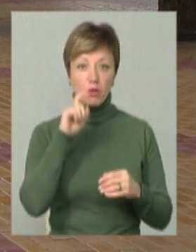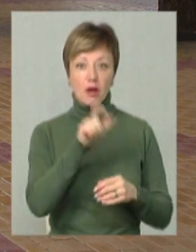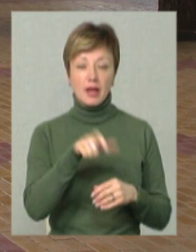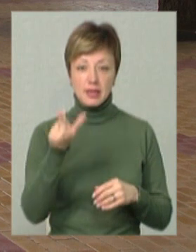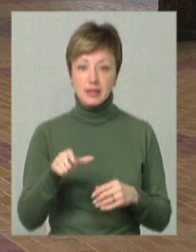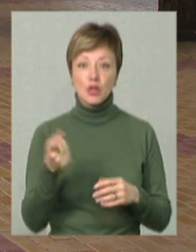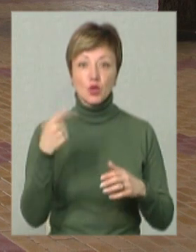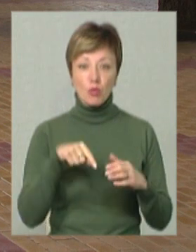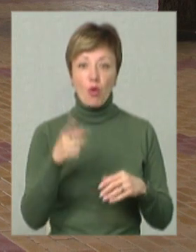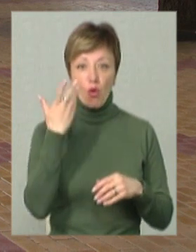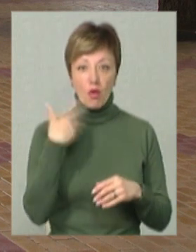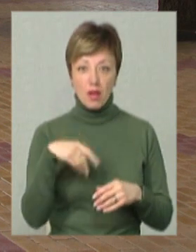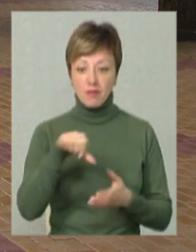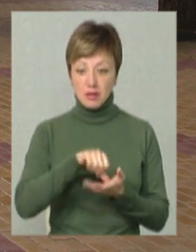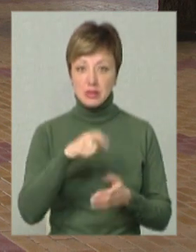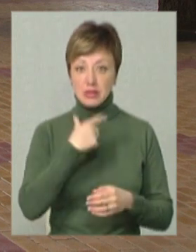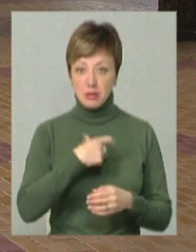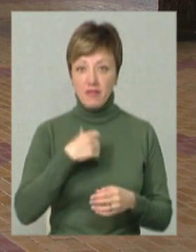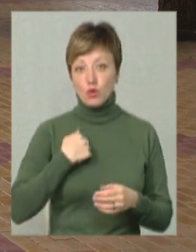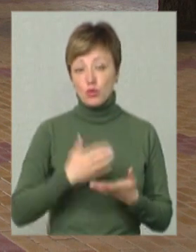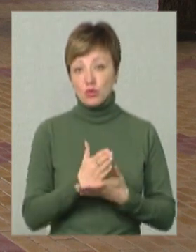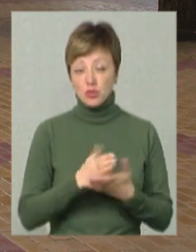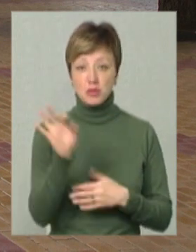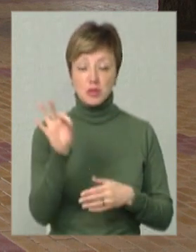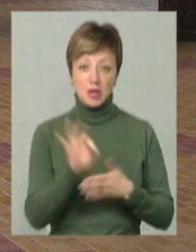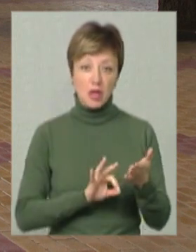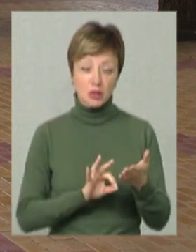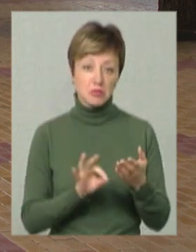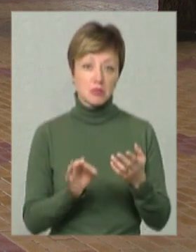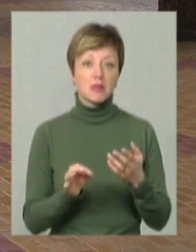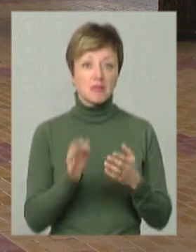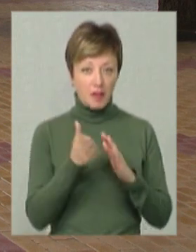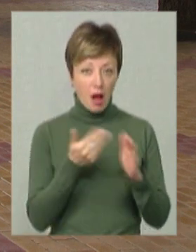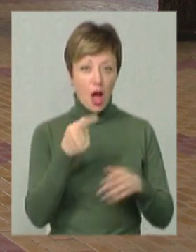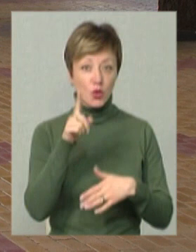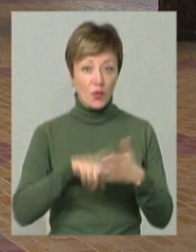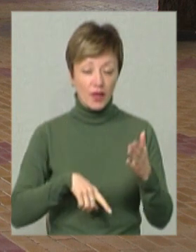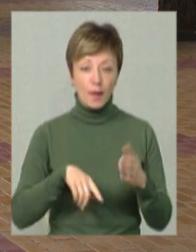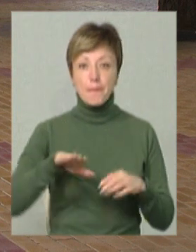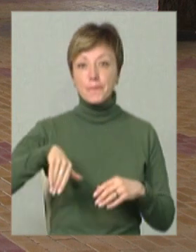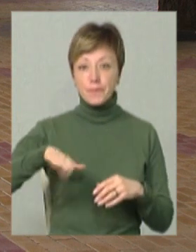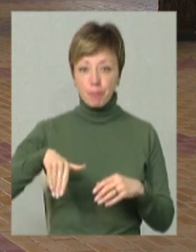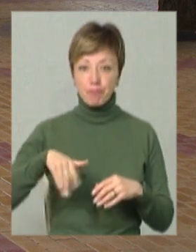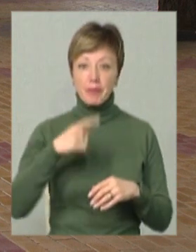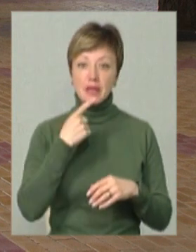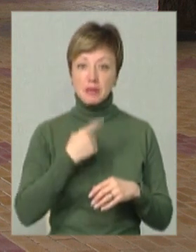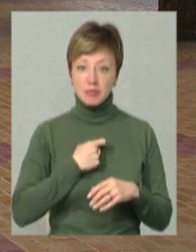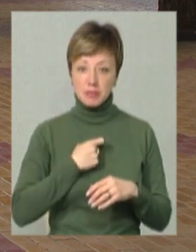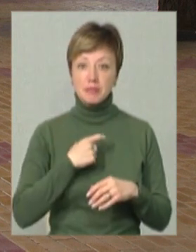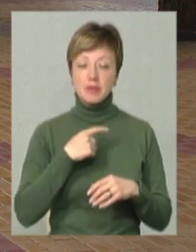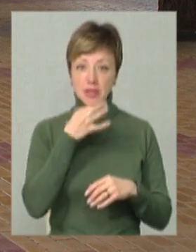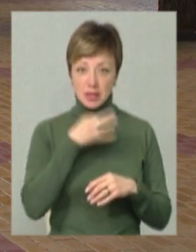українці. І тому, коли представляються військовослужбовцям, то одразу викликає довіру. Потім він сказав, що в нього